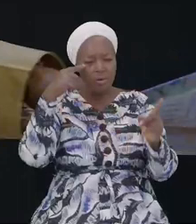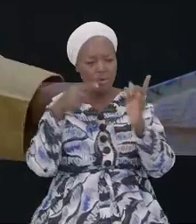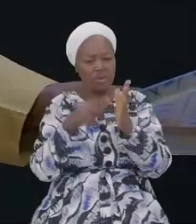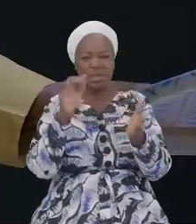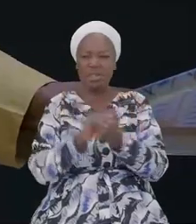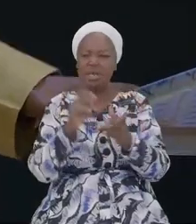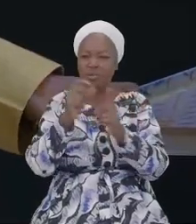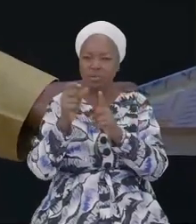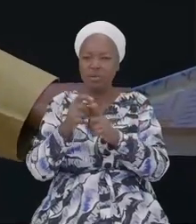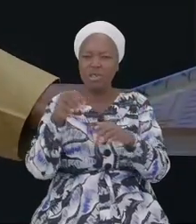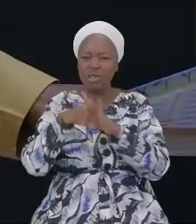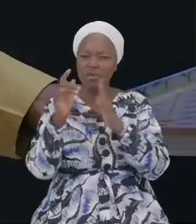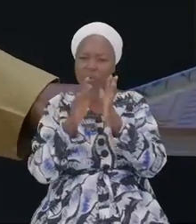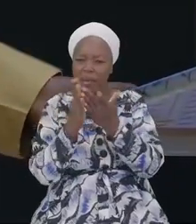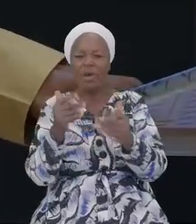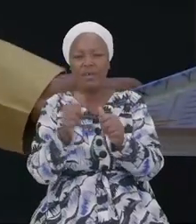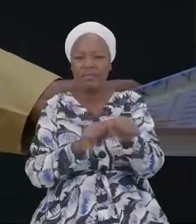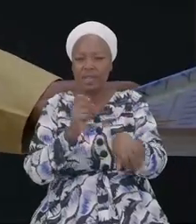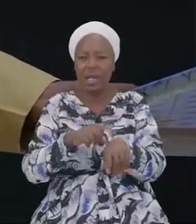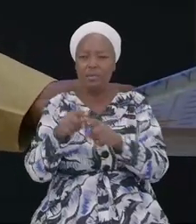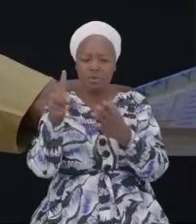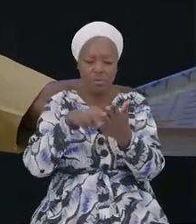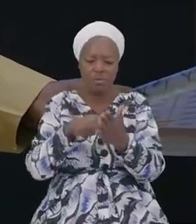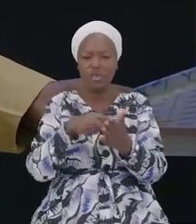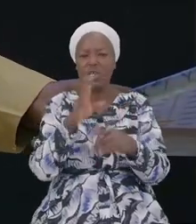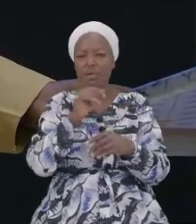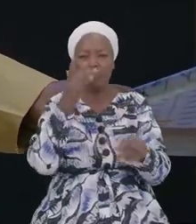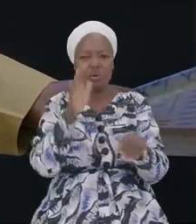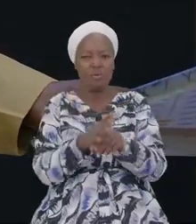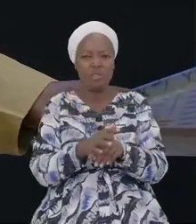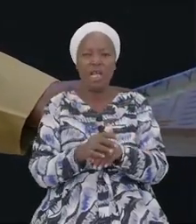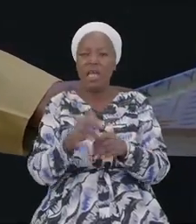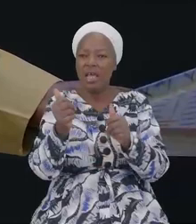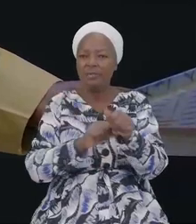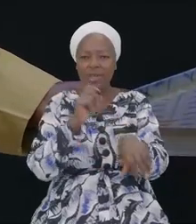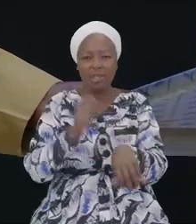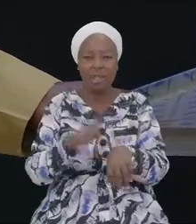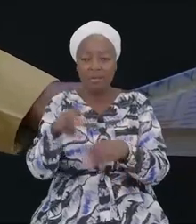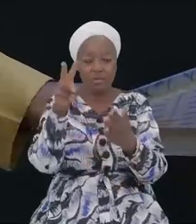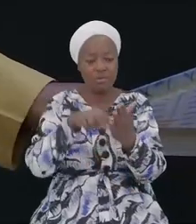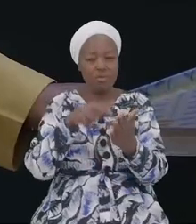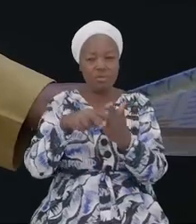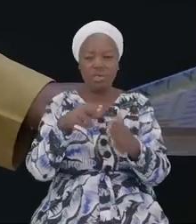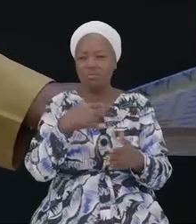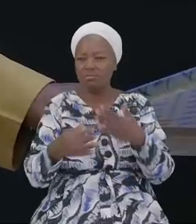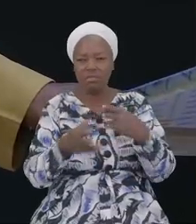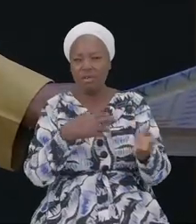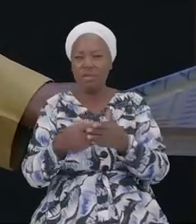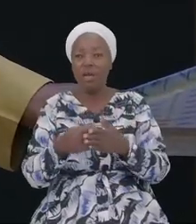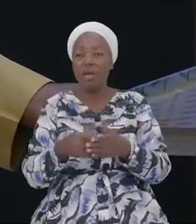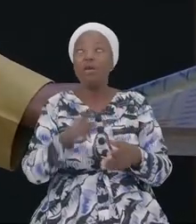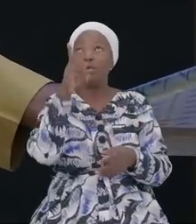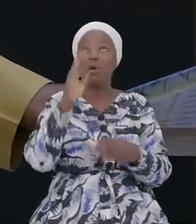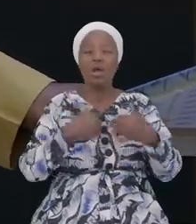Remarquez, soulignez ce mot dans votre Bible. Chaque fois que vous lisez une promesse dans la Bible, chaque fois que vous lisez ce que Dieu a dit qu'il